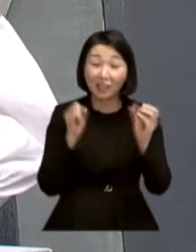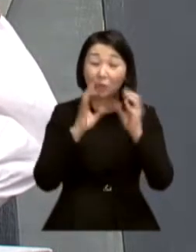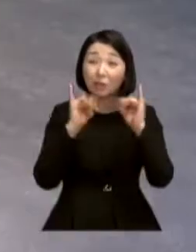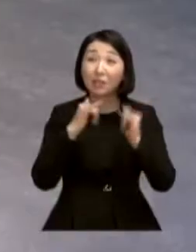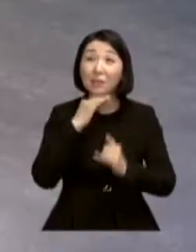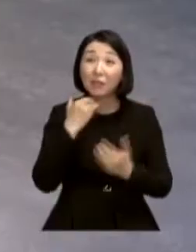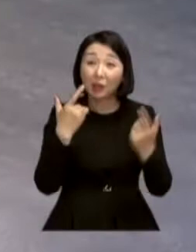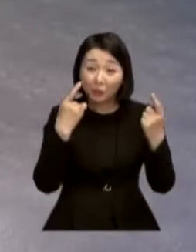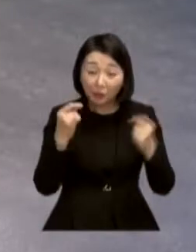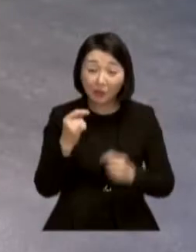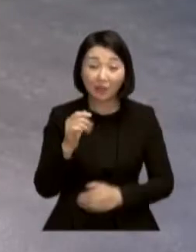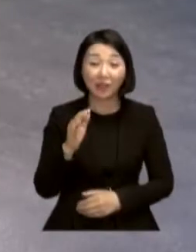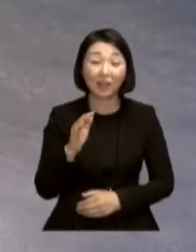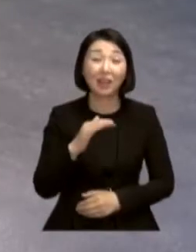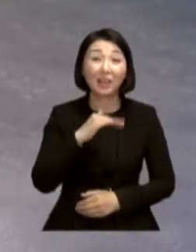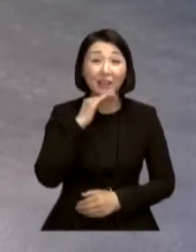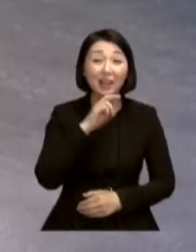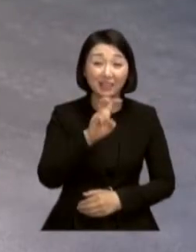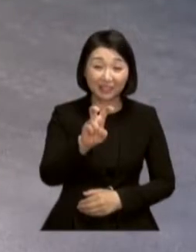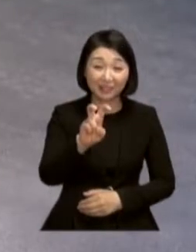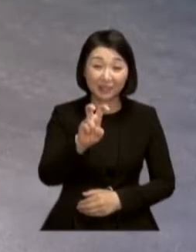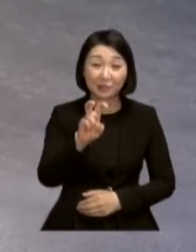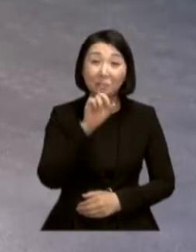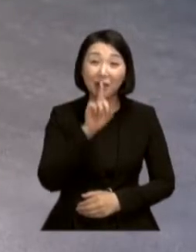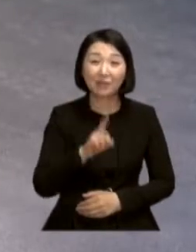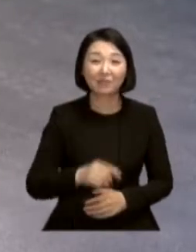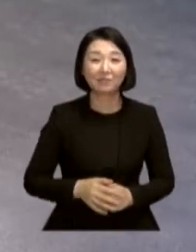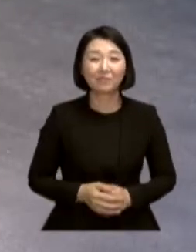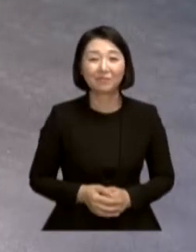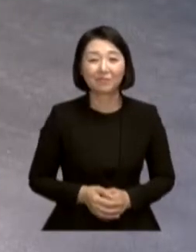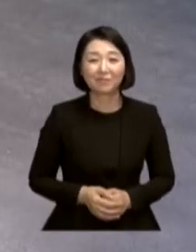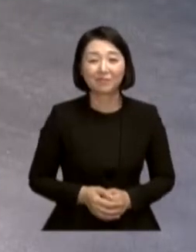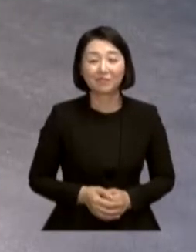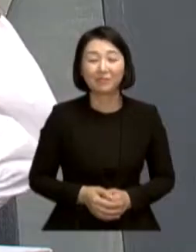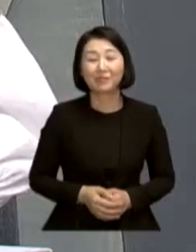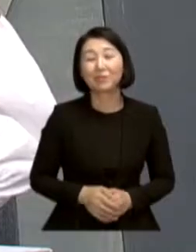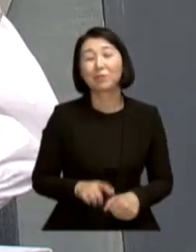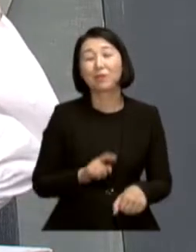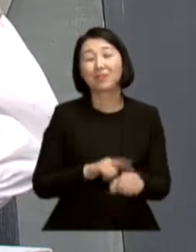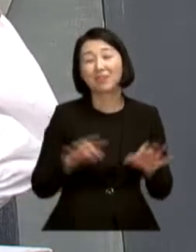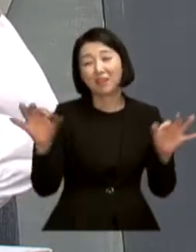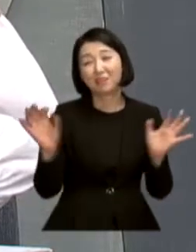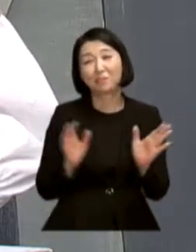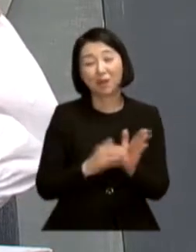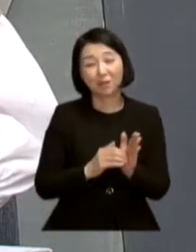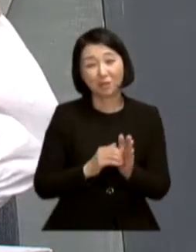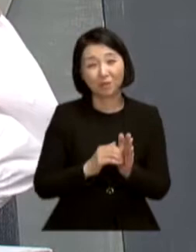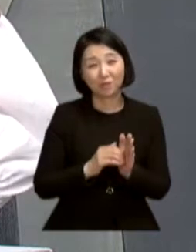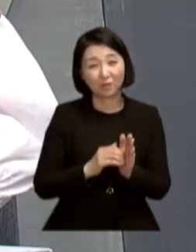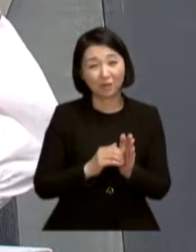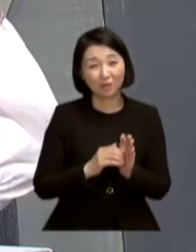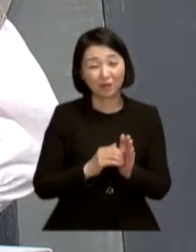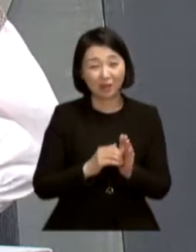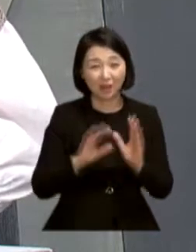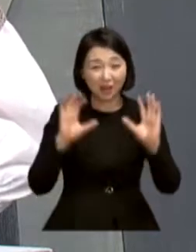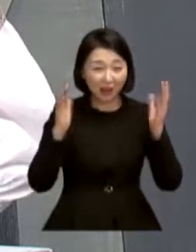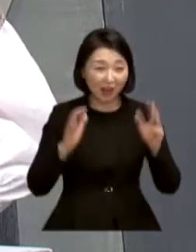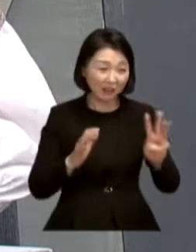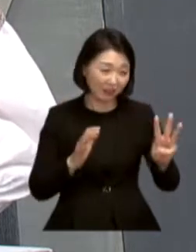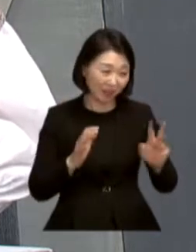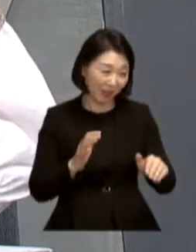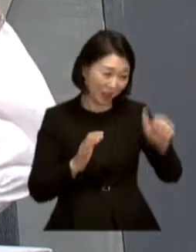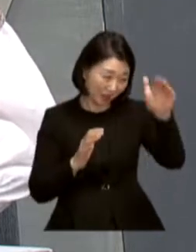나갔다. 그래서 딱 20년, 지금 20살이다. 그런 얘기 하셨는데 자, 시간이 정말 이렇게 훌쩍 가고 아이들이 컸는데요.